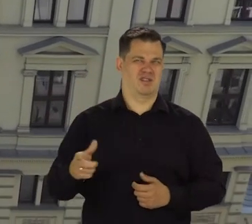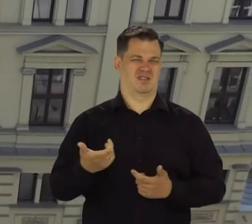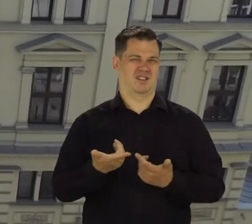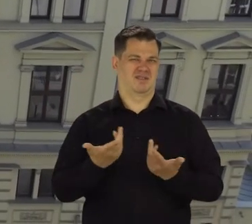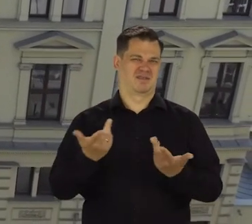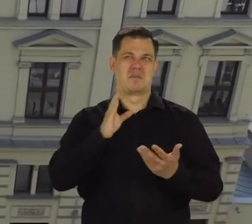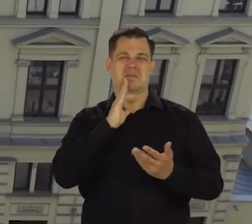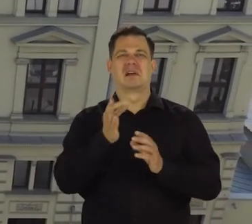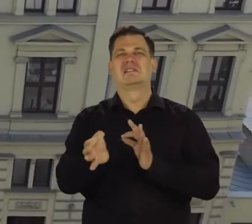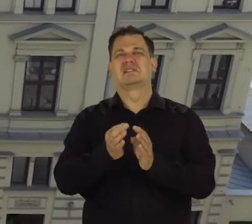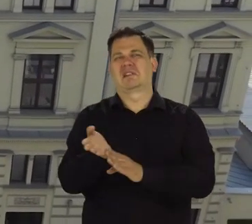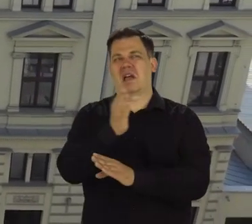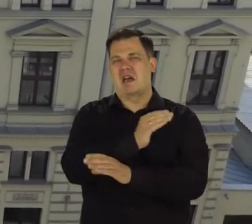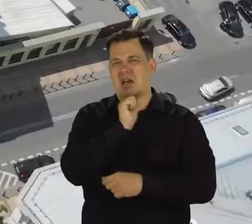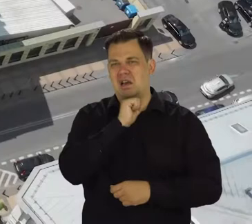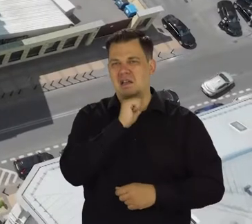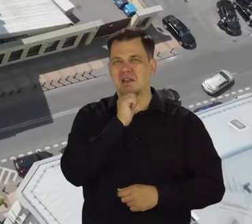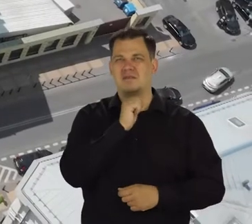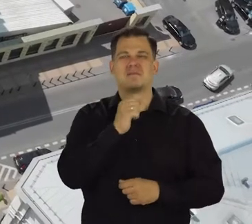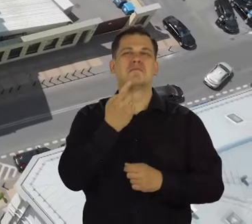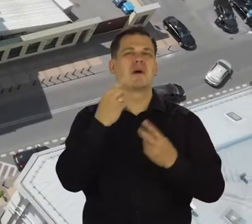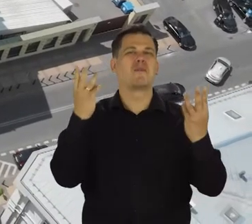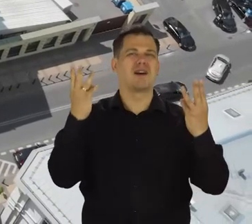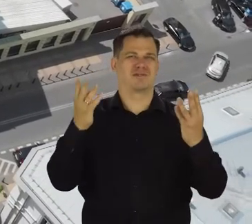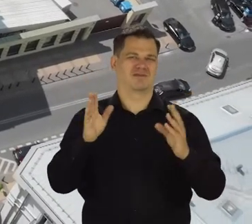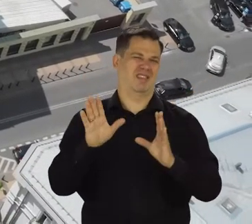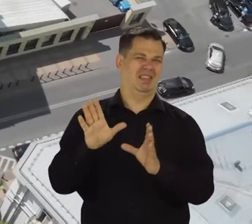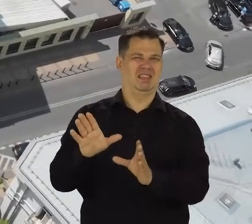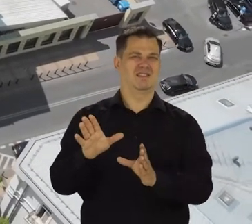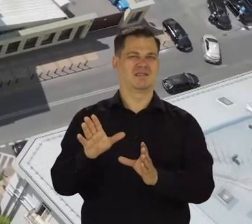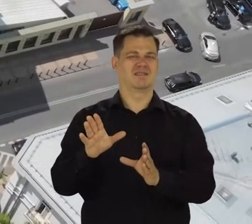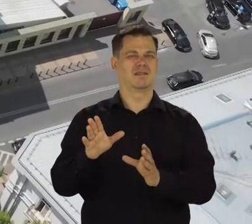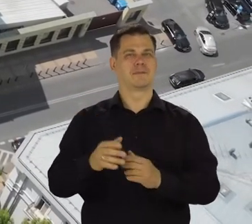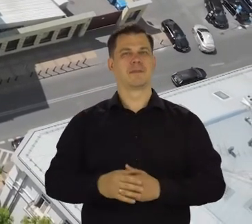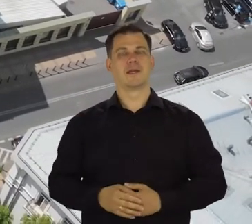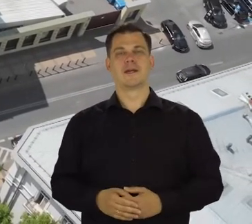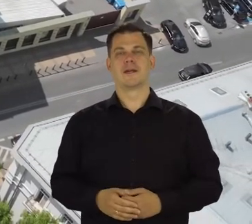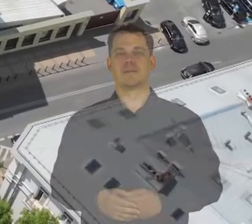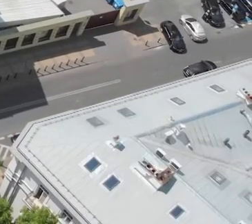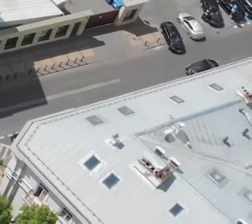prowincjonalną, za zapatrzoną w przeszłość, mało ważną, mało istotną.